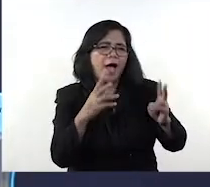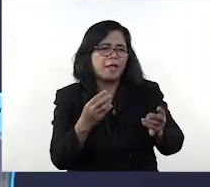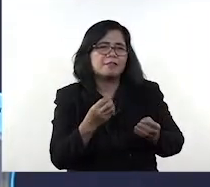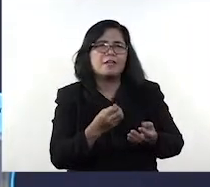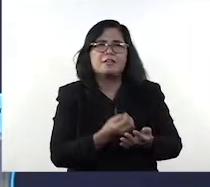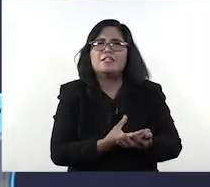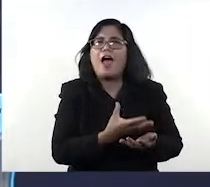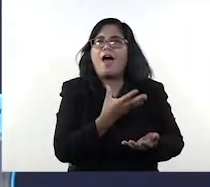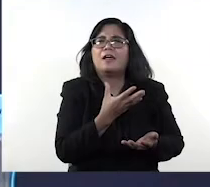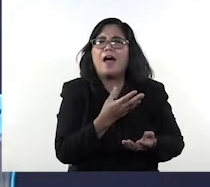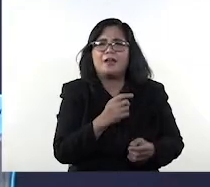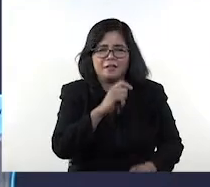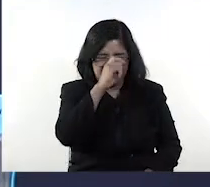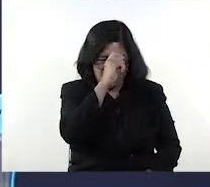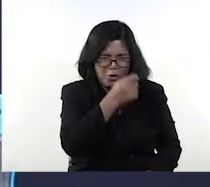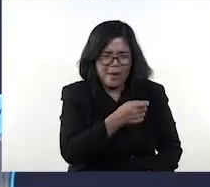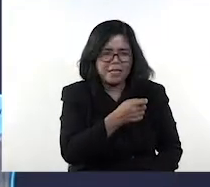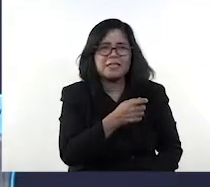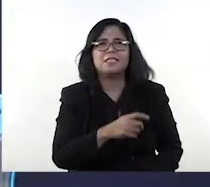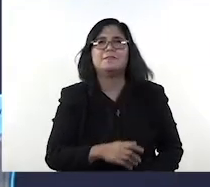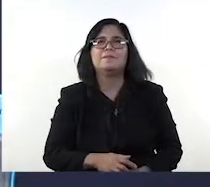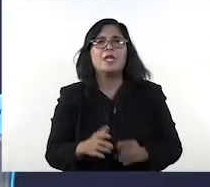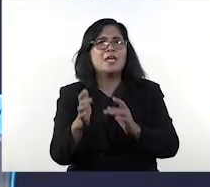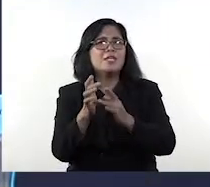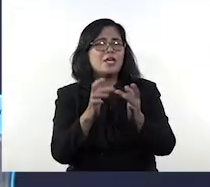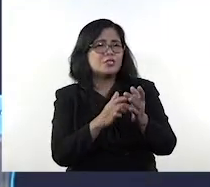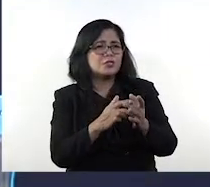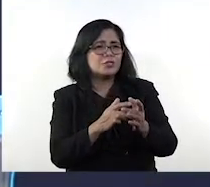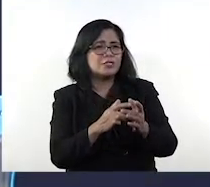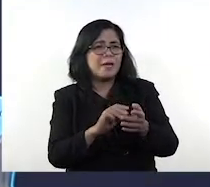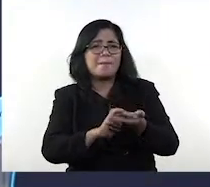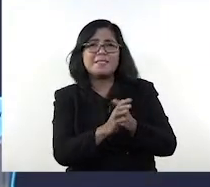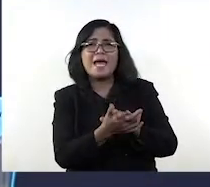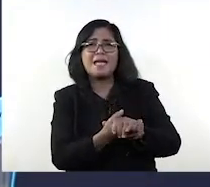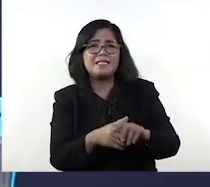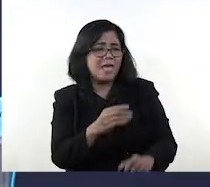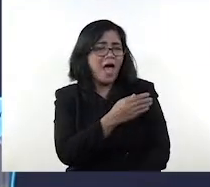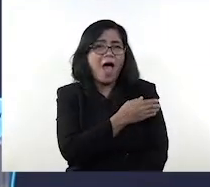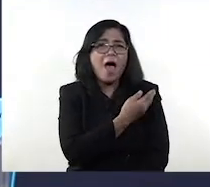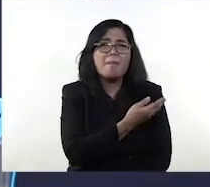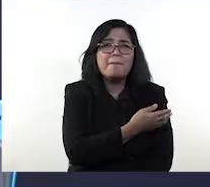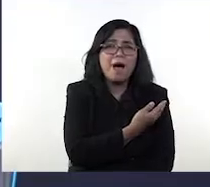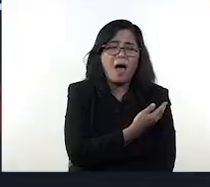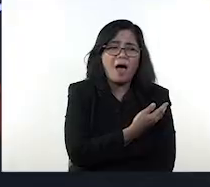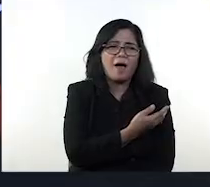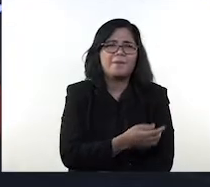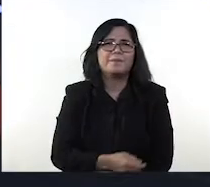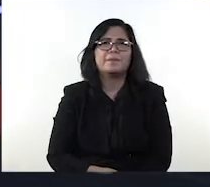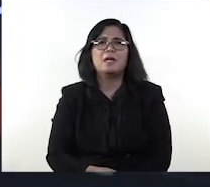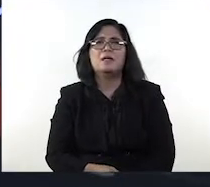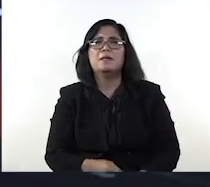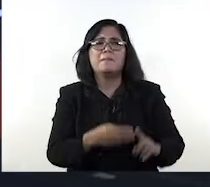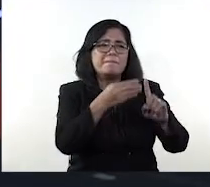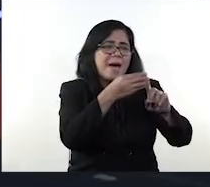Hai Yesus bertindak sebagai Acer Friends the sweetness ash-like the king for this